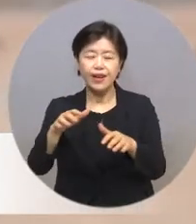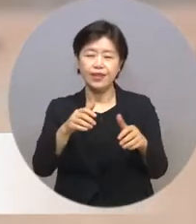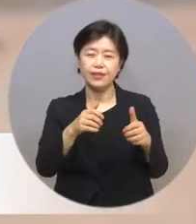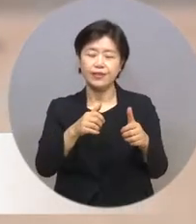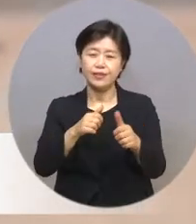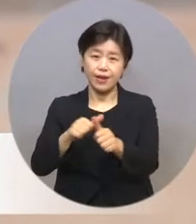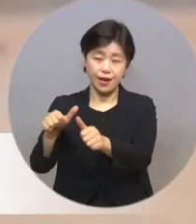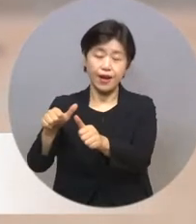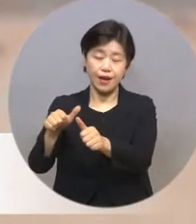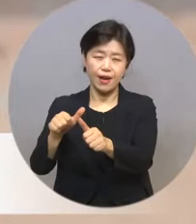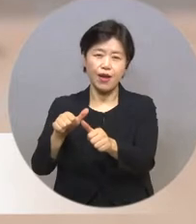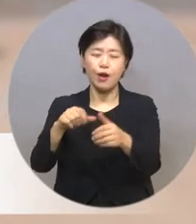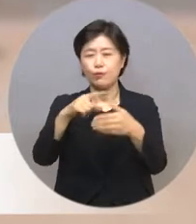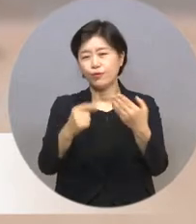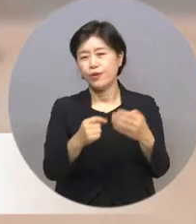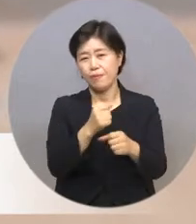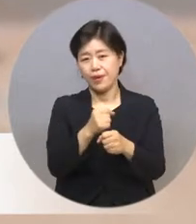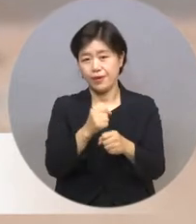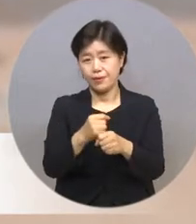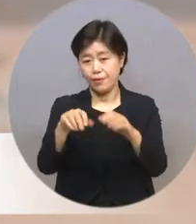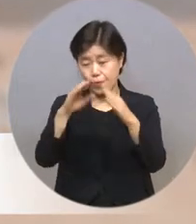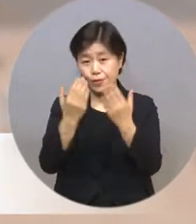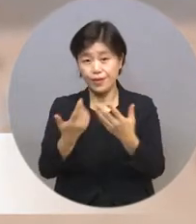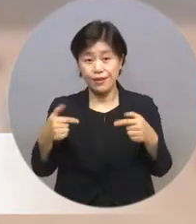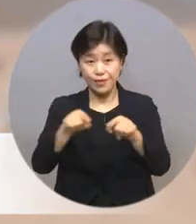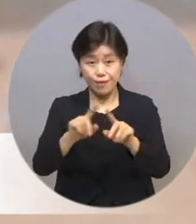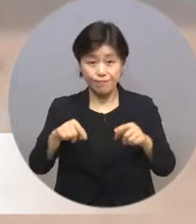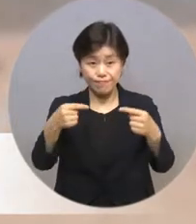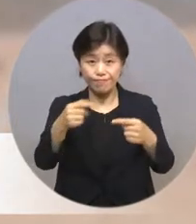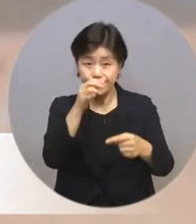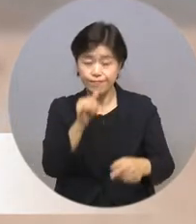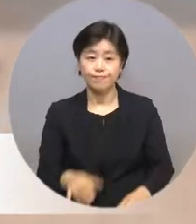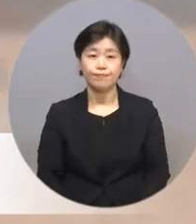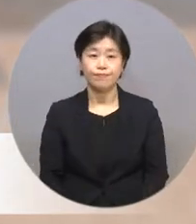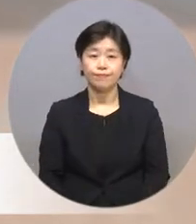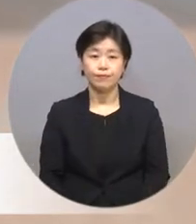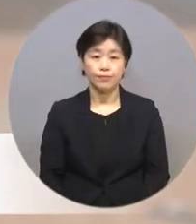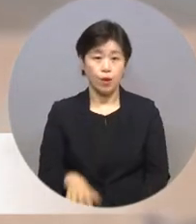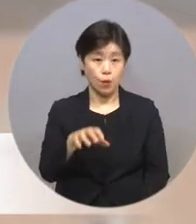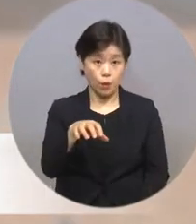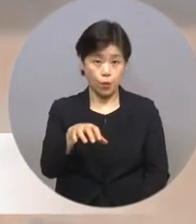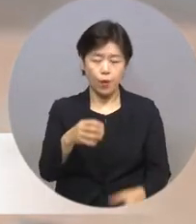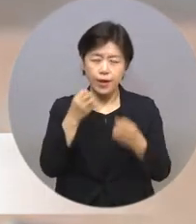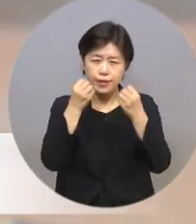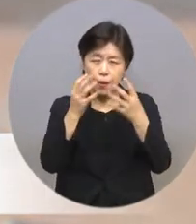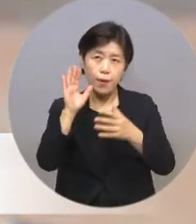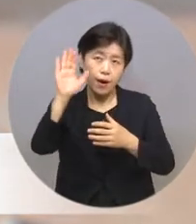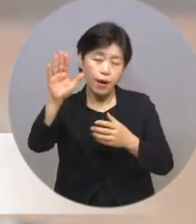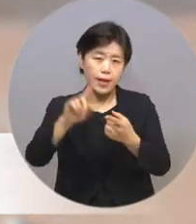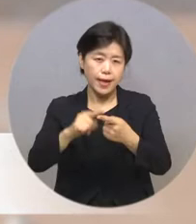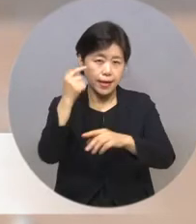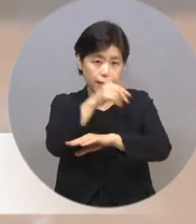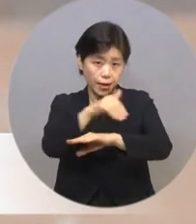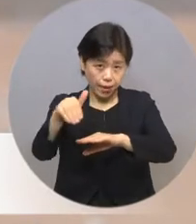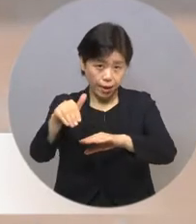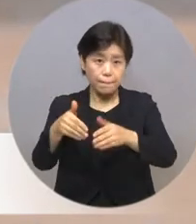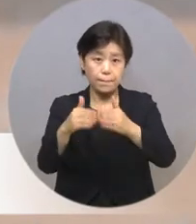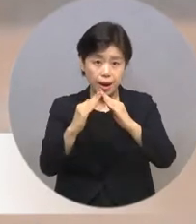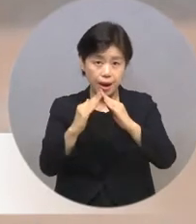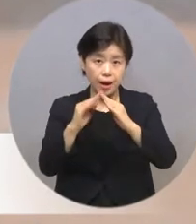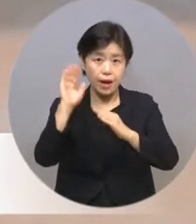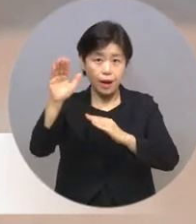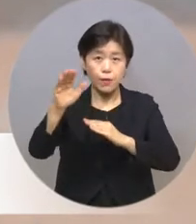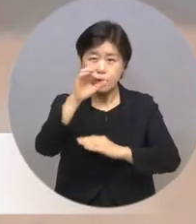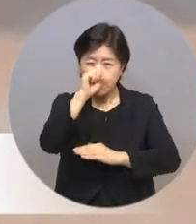프로그램에 우리 대상자 여러분들이 다 참여를 하셨습니다 그래서 이곳에서 이제 새로운 계획을 세워서 앞으로 더 좋은